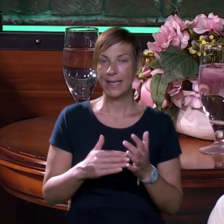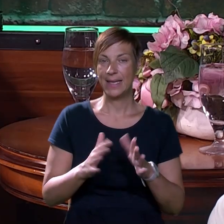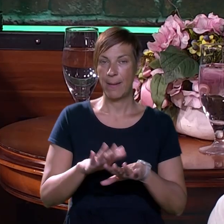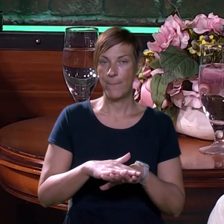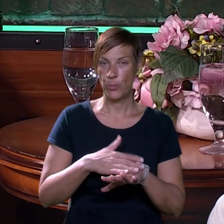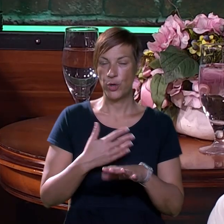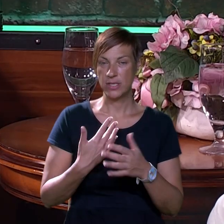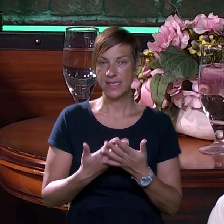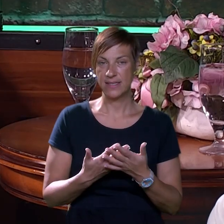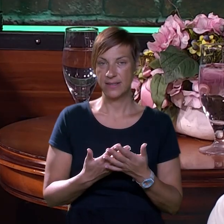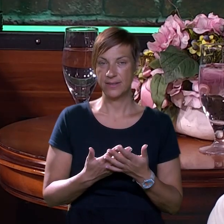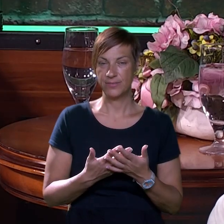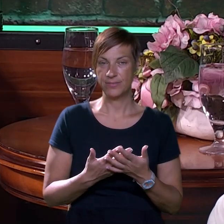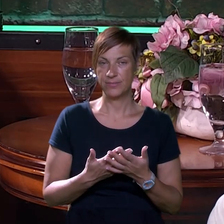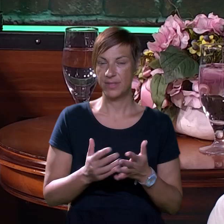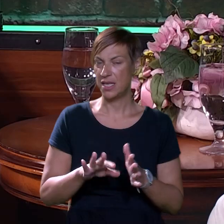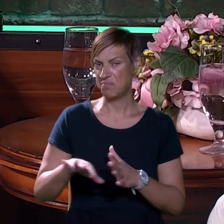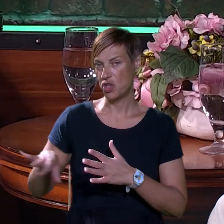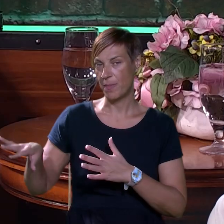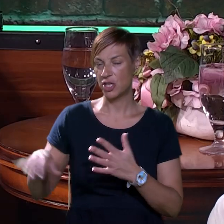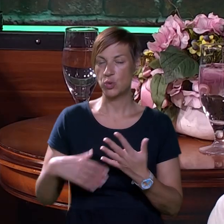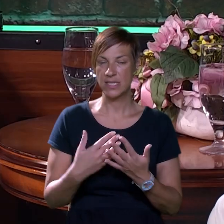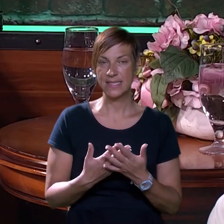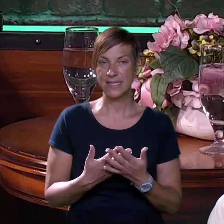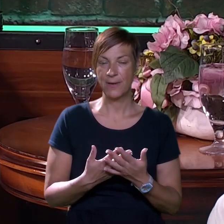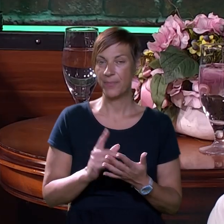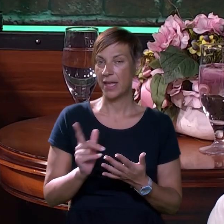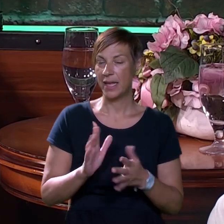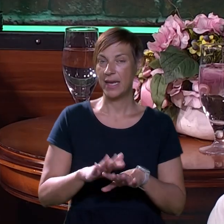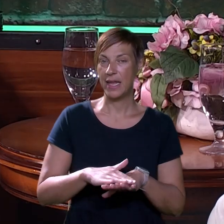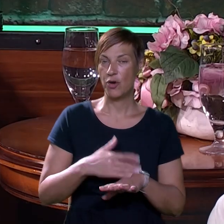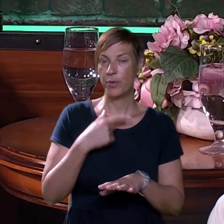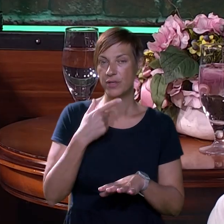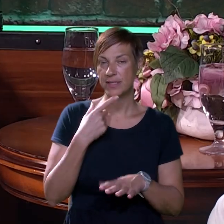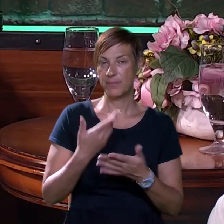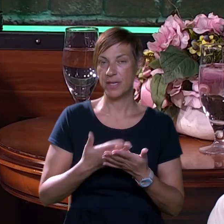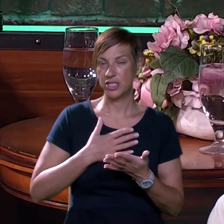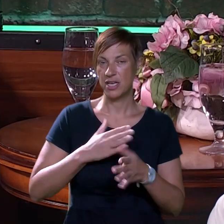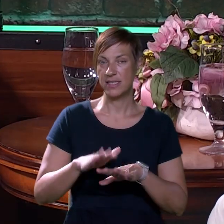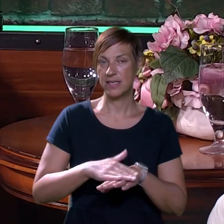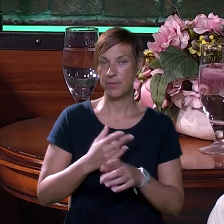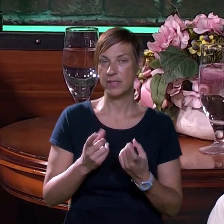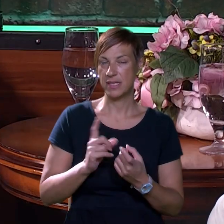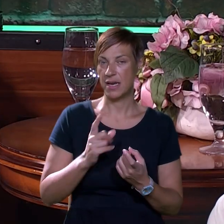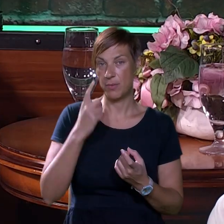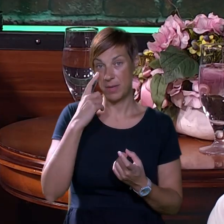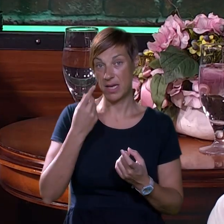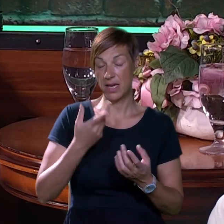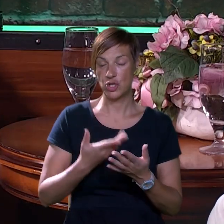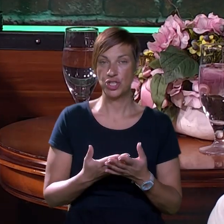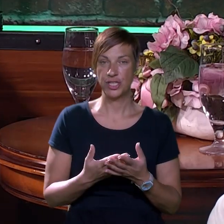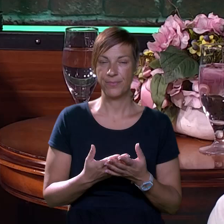treba oprostiti i odmaknuti se. Znači, ne oprostiti pa reći, ja sam oprostio, ali nemoj mi ga na